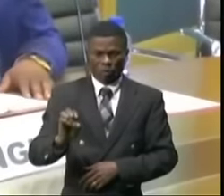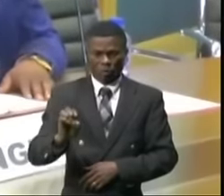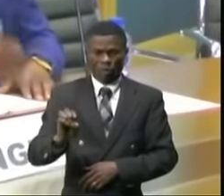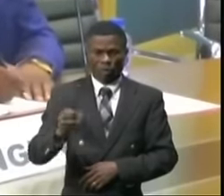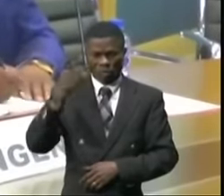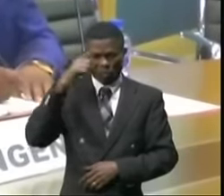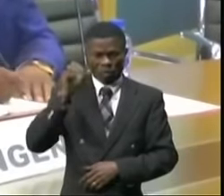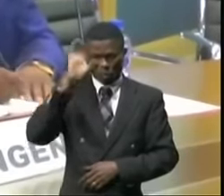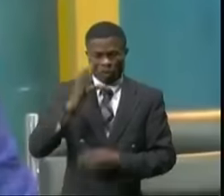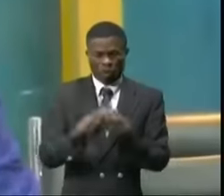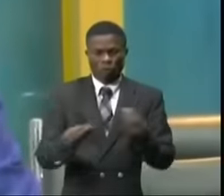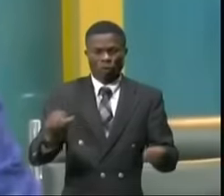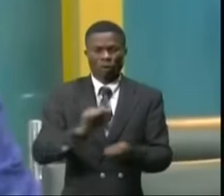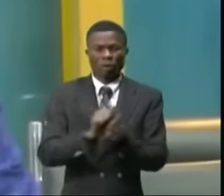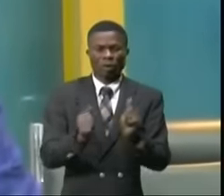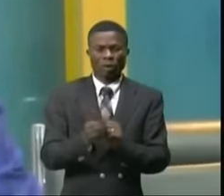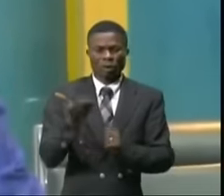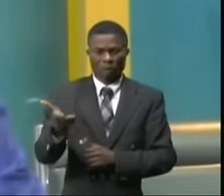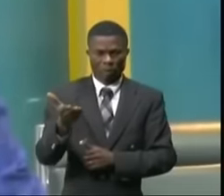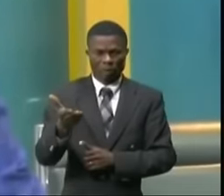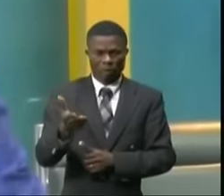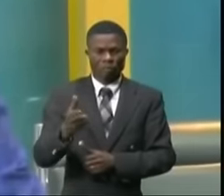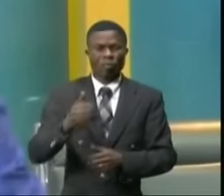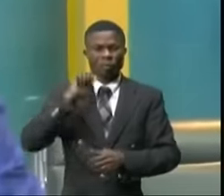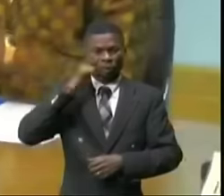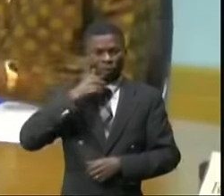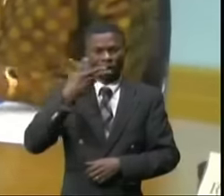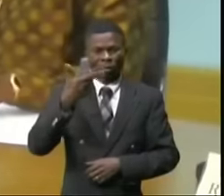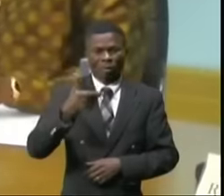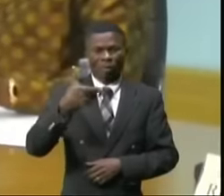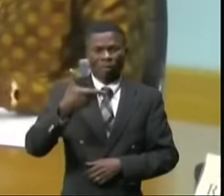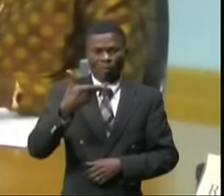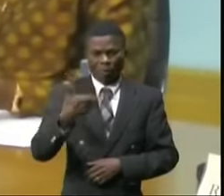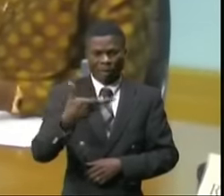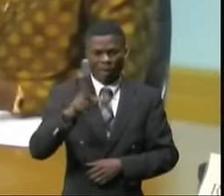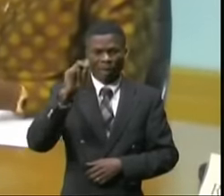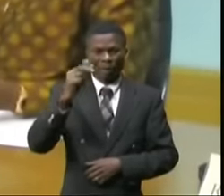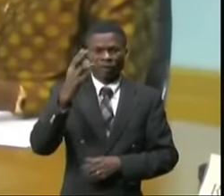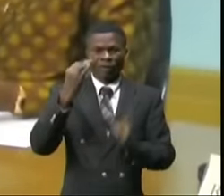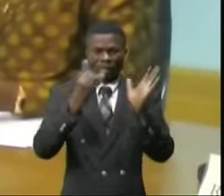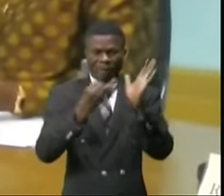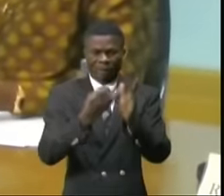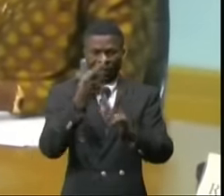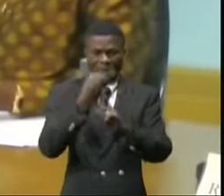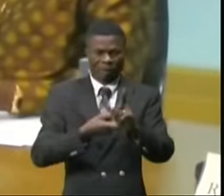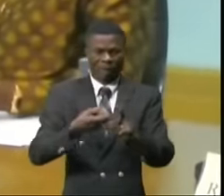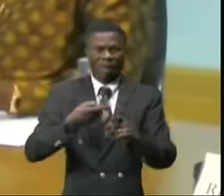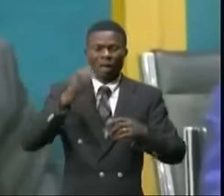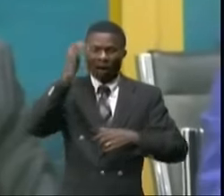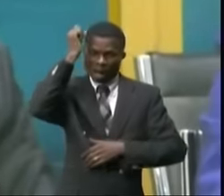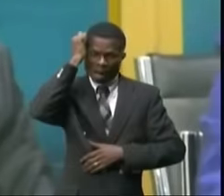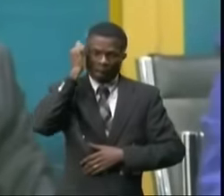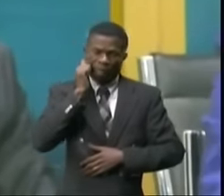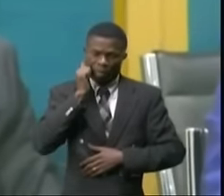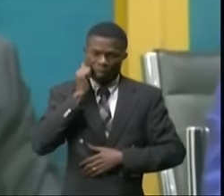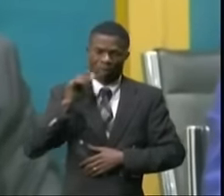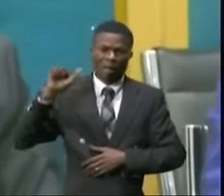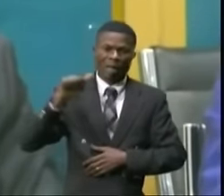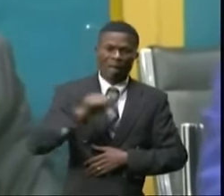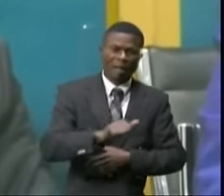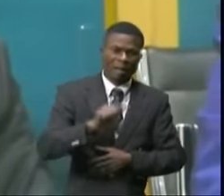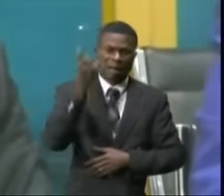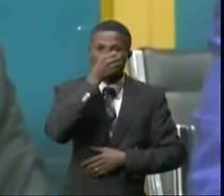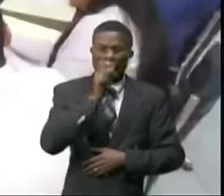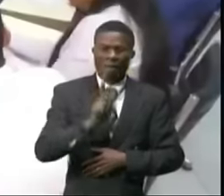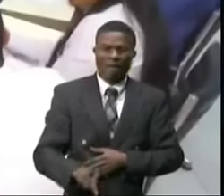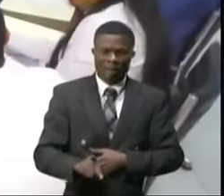pétroliers pour décompter la situation. Déjà le mercredi 27 décembre 2023, un bateau d'ingénieurs va accoster à Kisangani